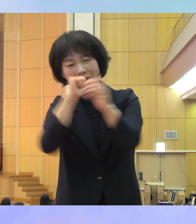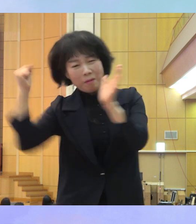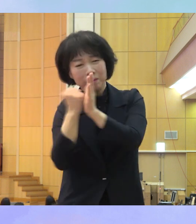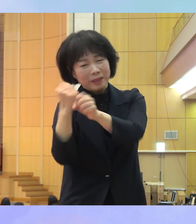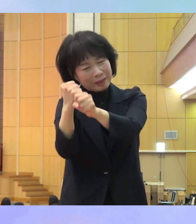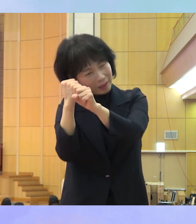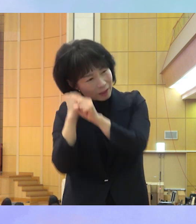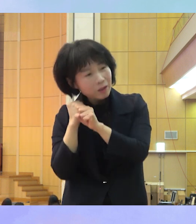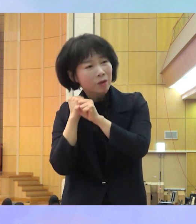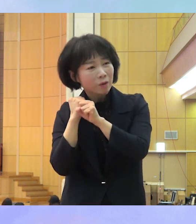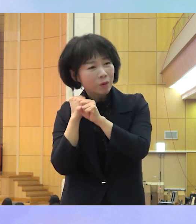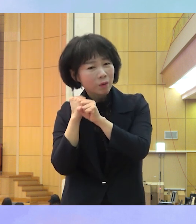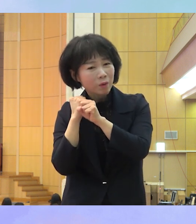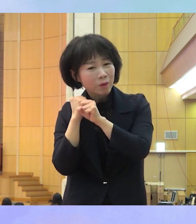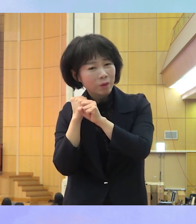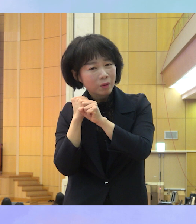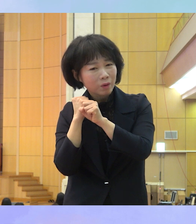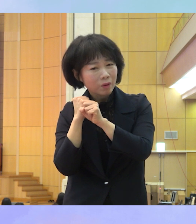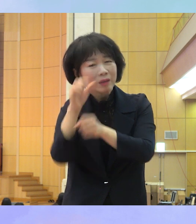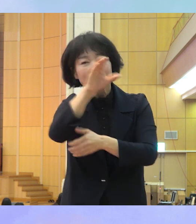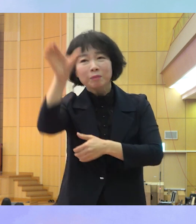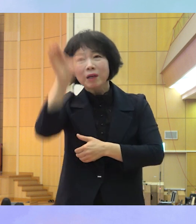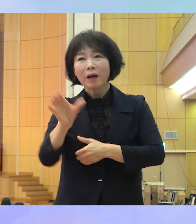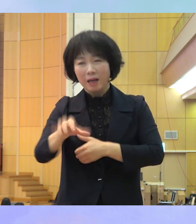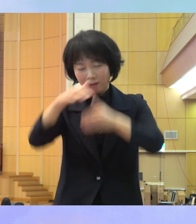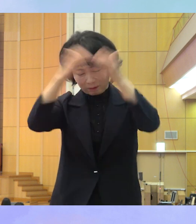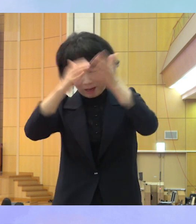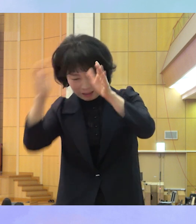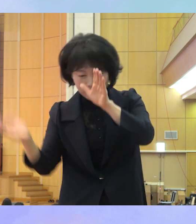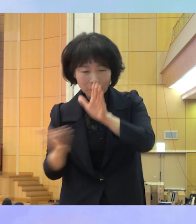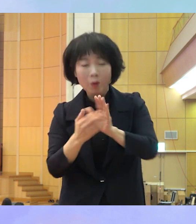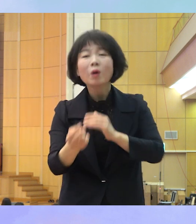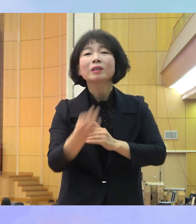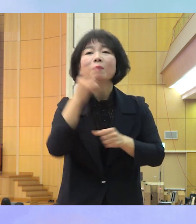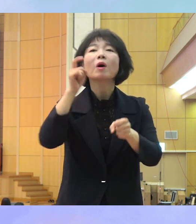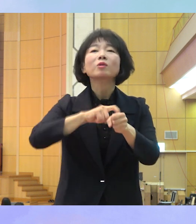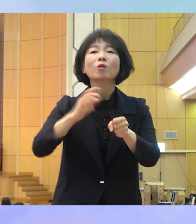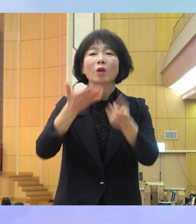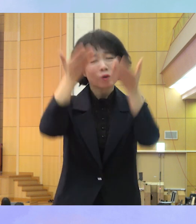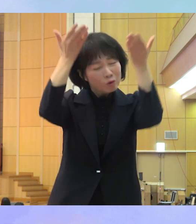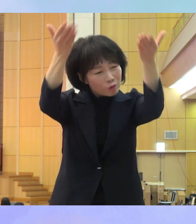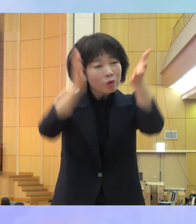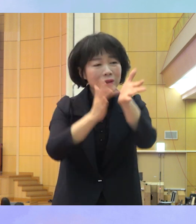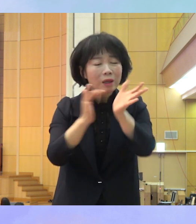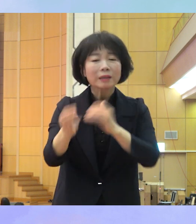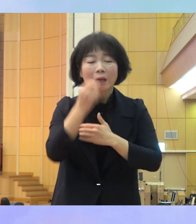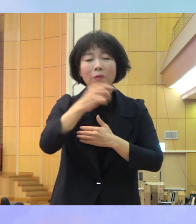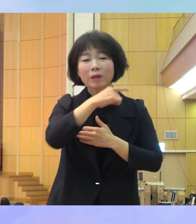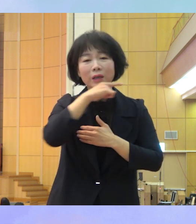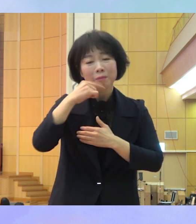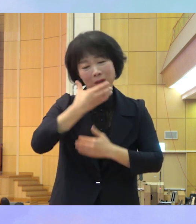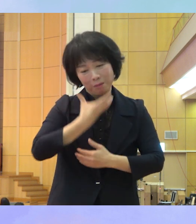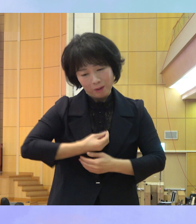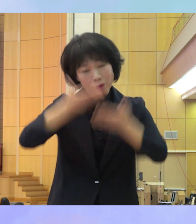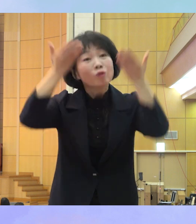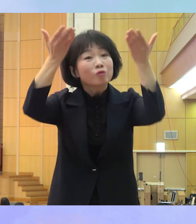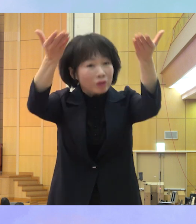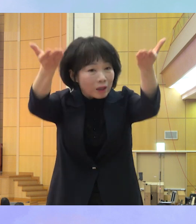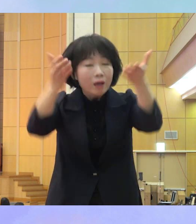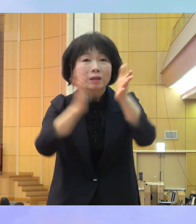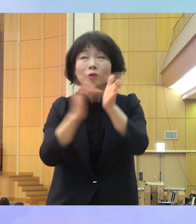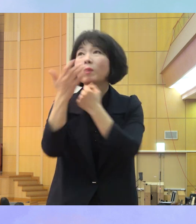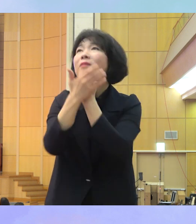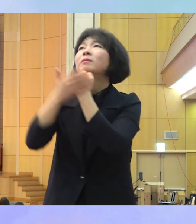지시도록 독생자를 보내주시고 십자가에 다 이루시고 생명의 떡이 되어주고 생명의 음료가 되신 우리 주님의